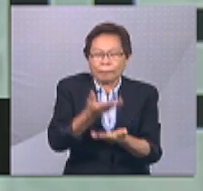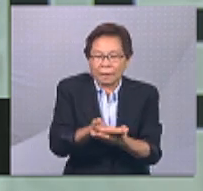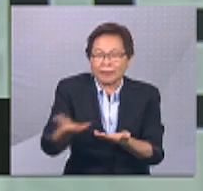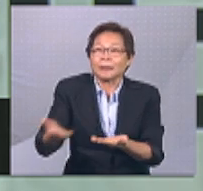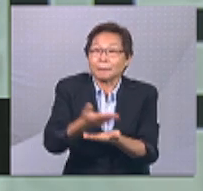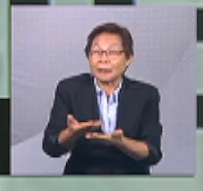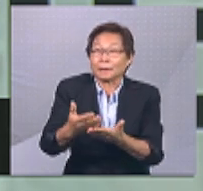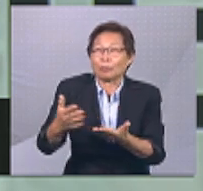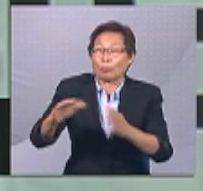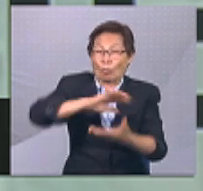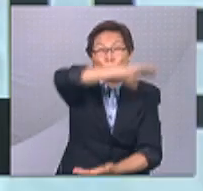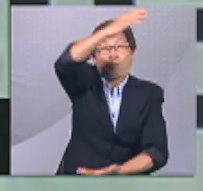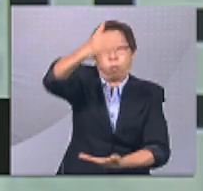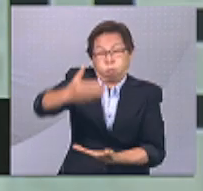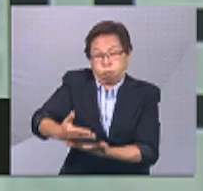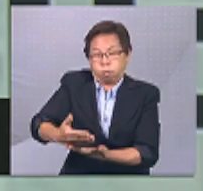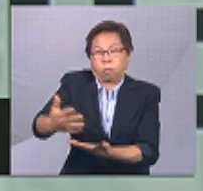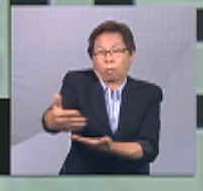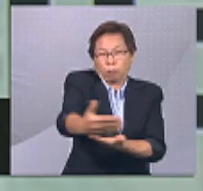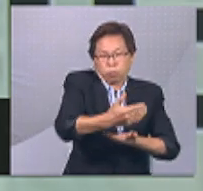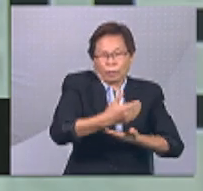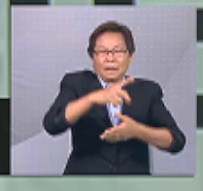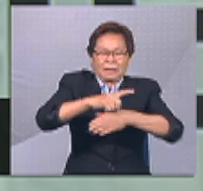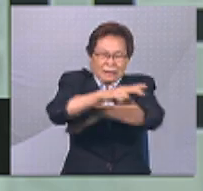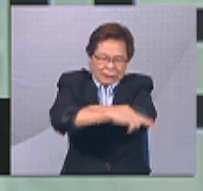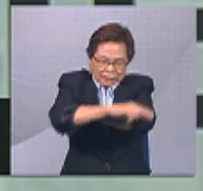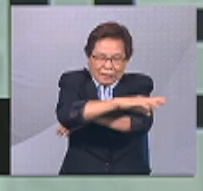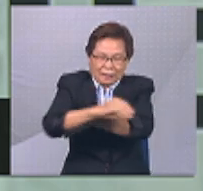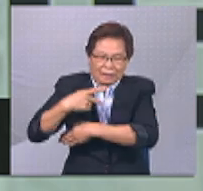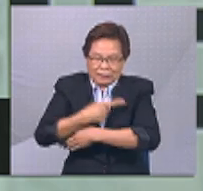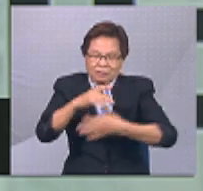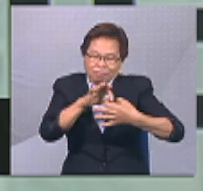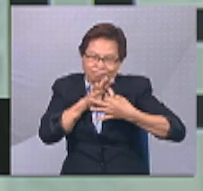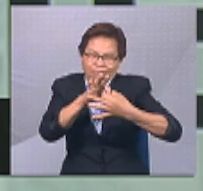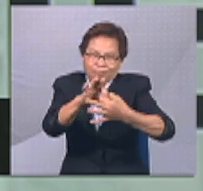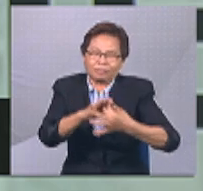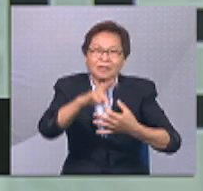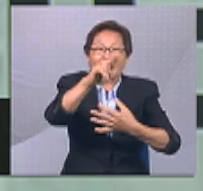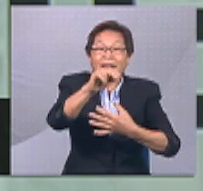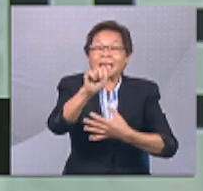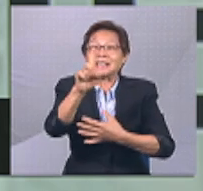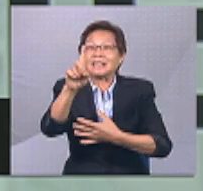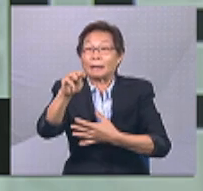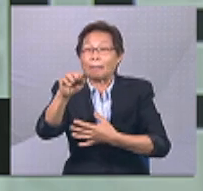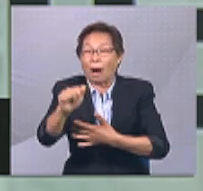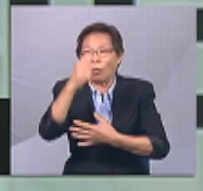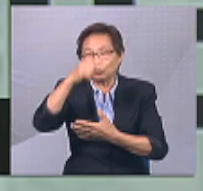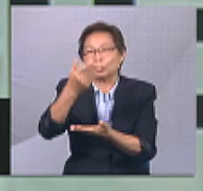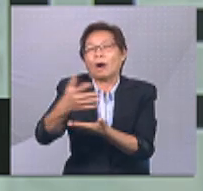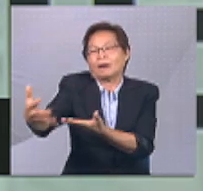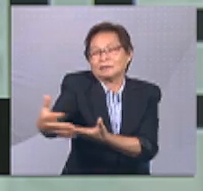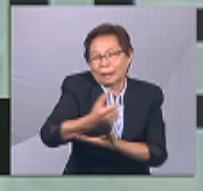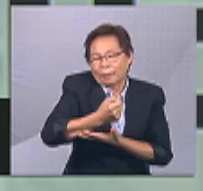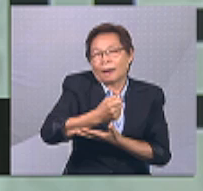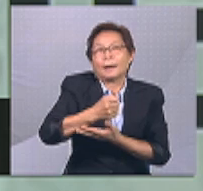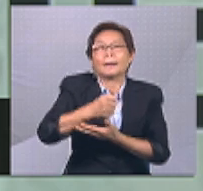pukal dan perolehan di negeri, dan juga kita bekerjasama dengan NAKMA untuk mendapatkan PPE. Contohnya